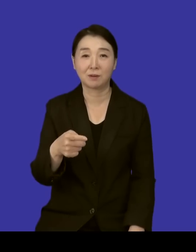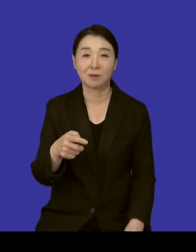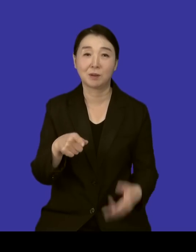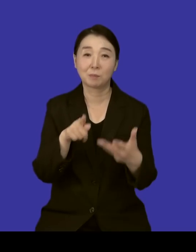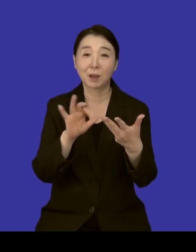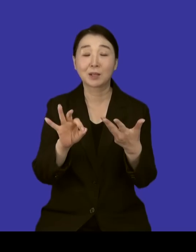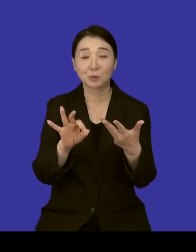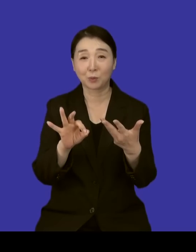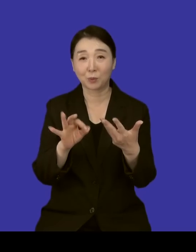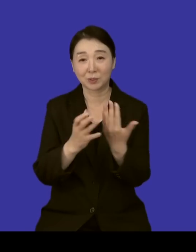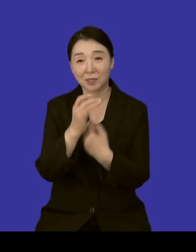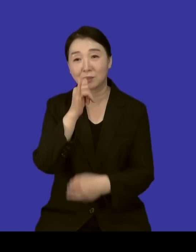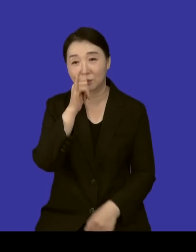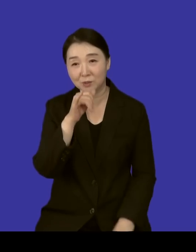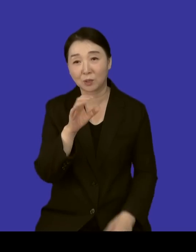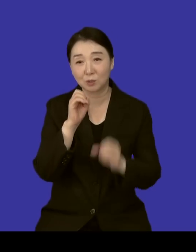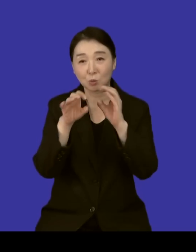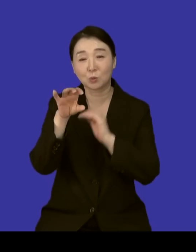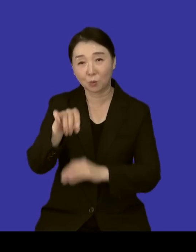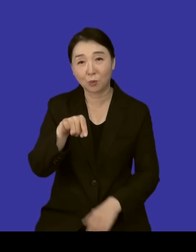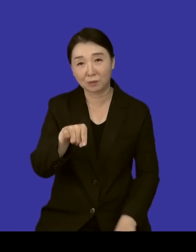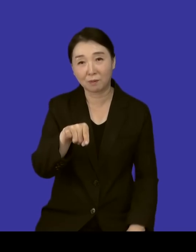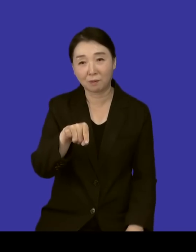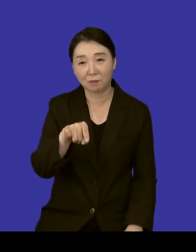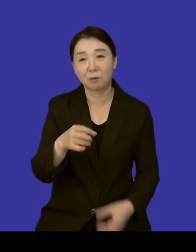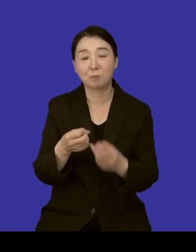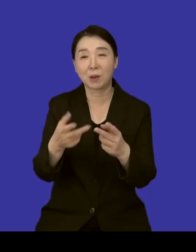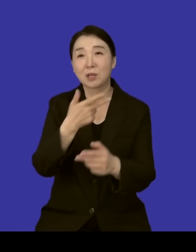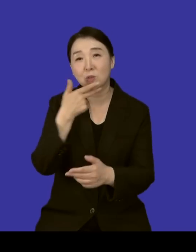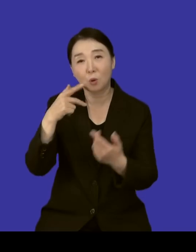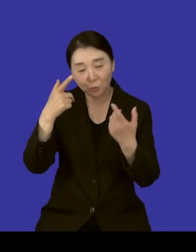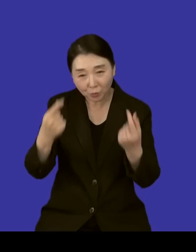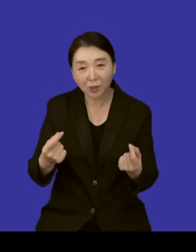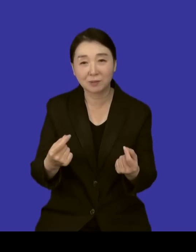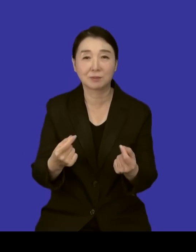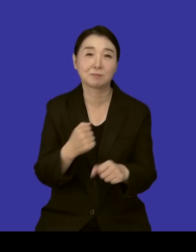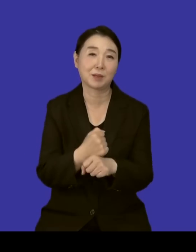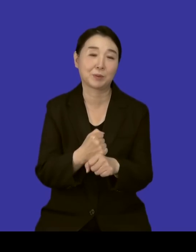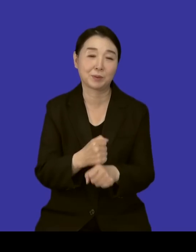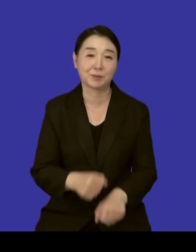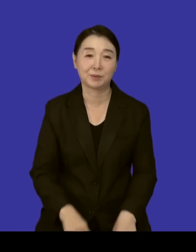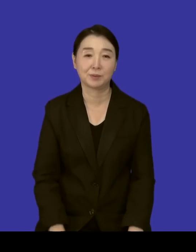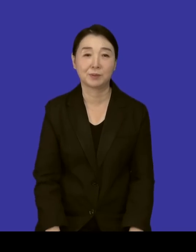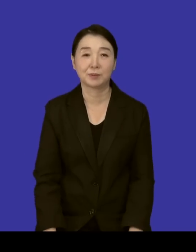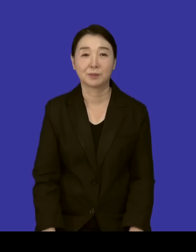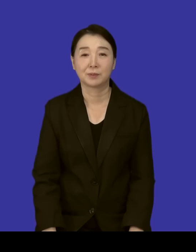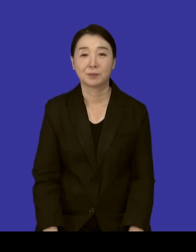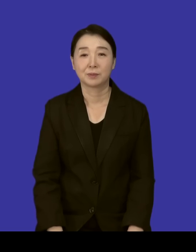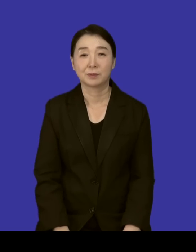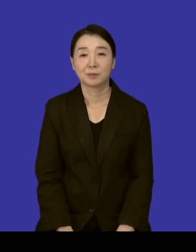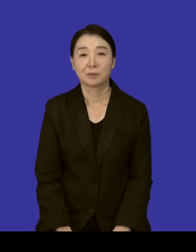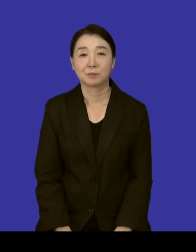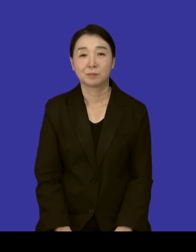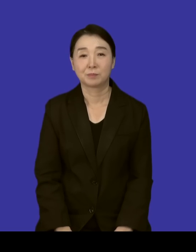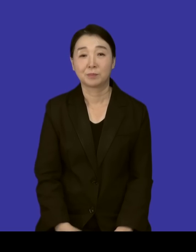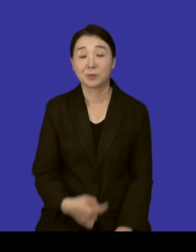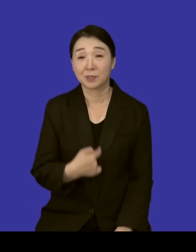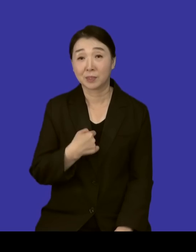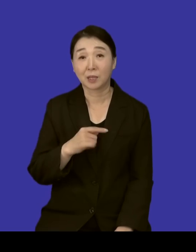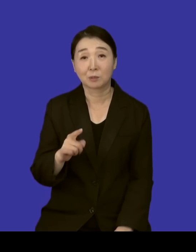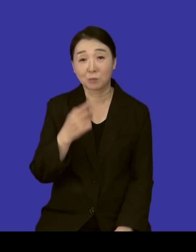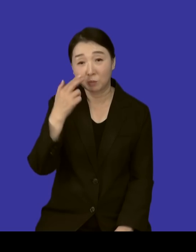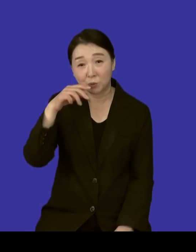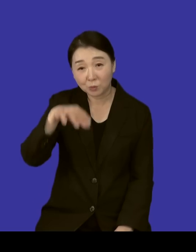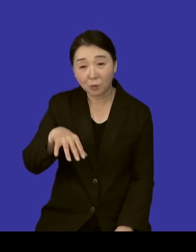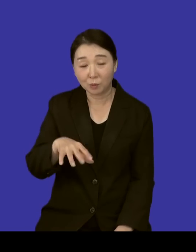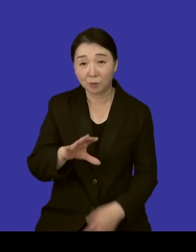세트가 나왔는데 이건 성교지에도 이게 영문으로 똑같이 나오는 영어로 또 거예요. 있네. 이걸 똑같은 거를. 그래서 저는 이 미국에서도